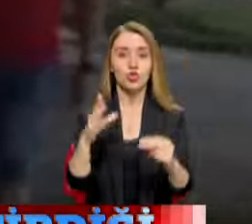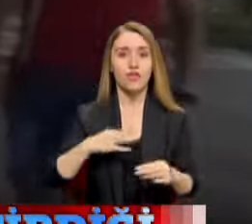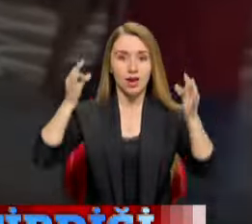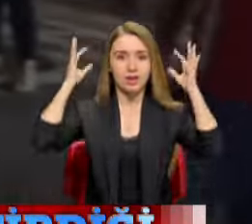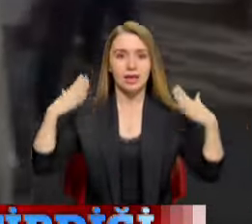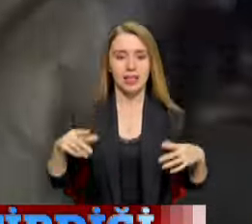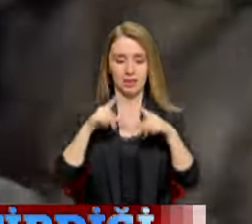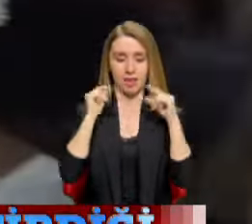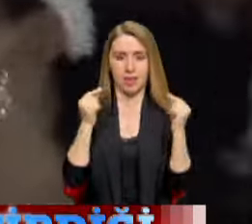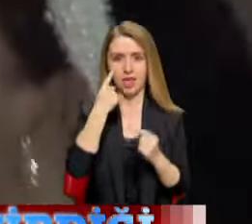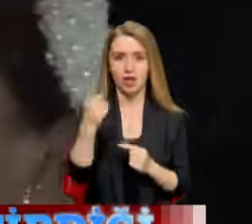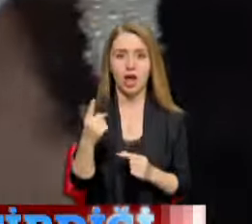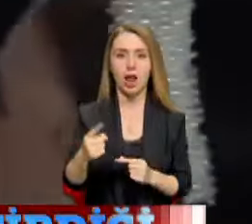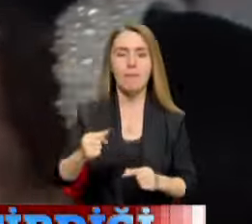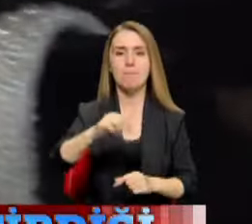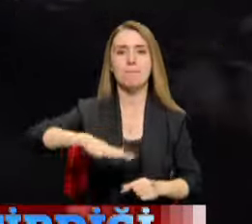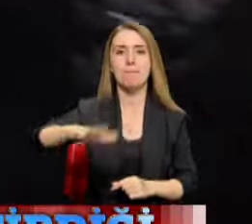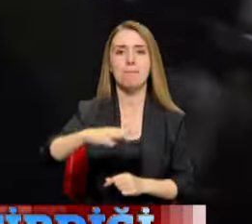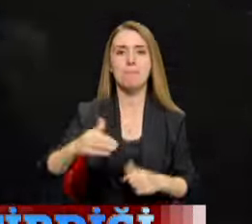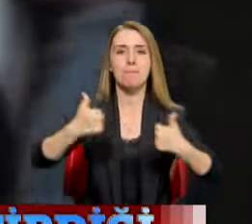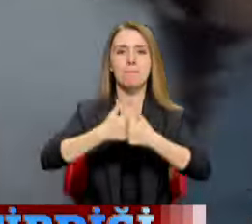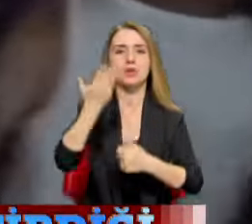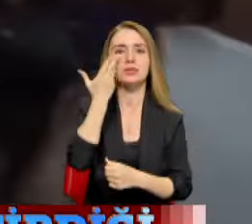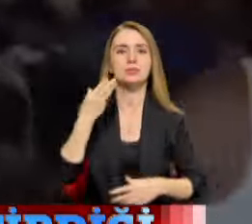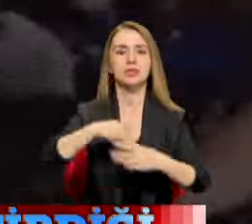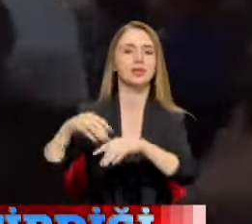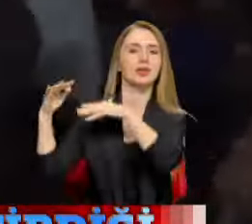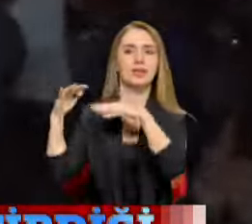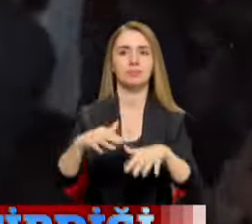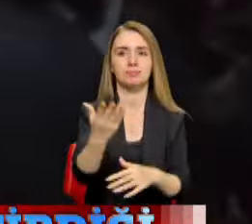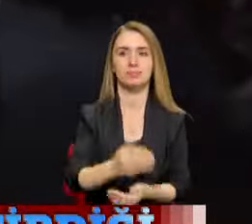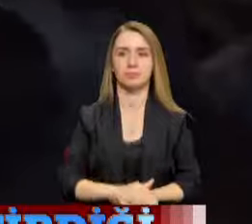ve damatlıkla ilçe meydanında maç izlemeye geldi.